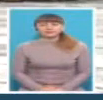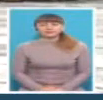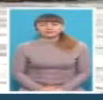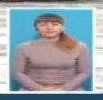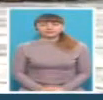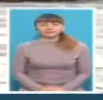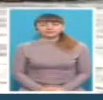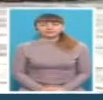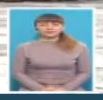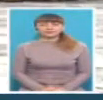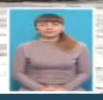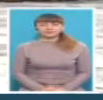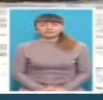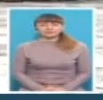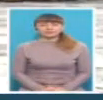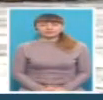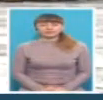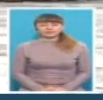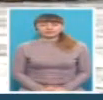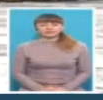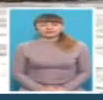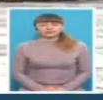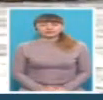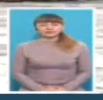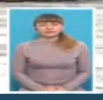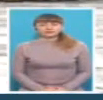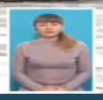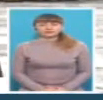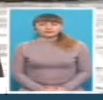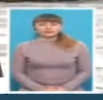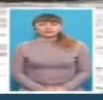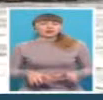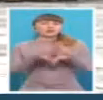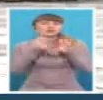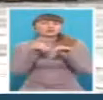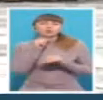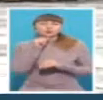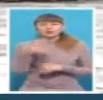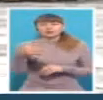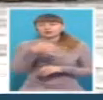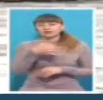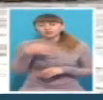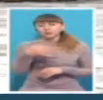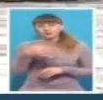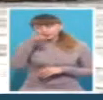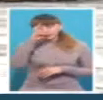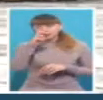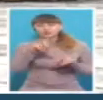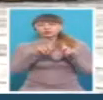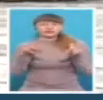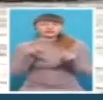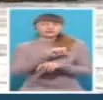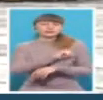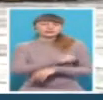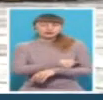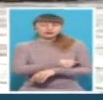республиканские командно-штабные учения. Қостанай облысының барлық қалалары мен аудандарында осындай оқу-жаттығу жиындары өтуде. Қыс жақындап